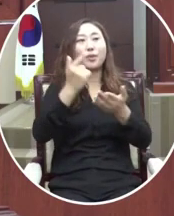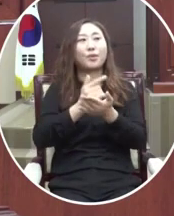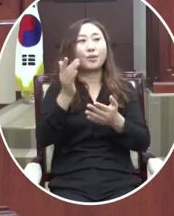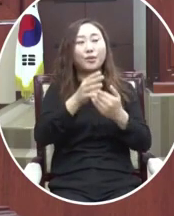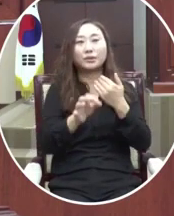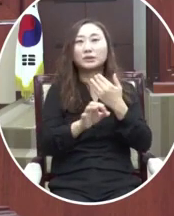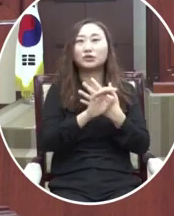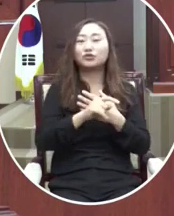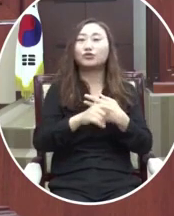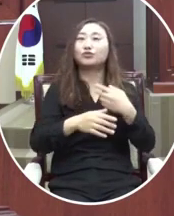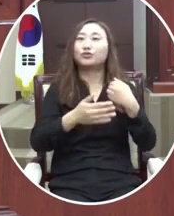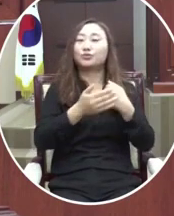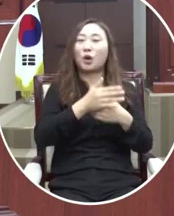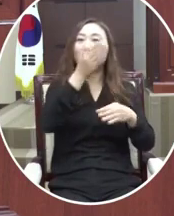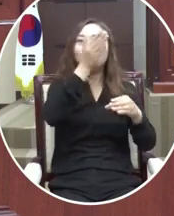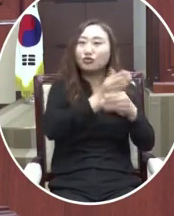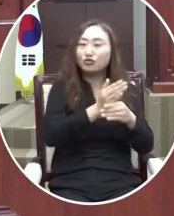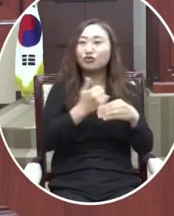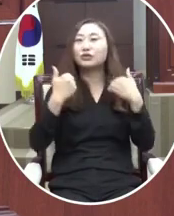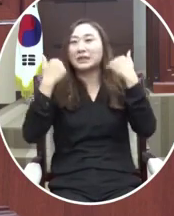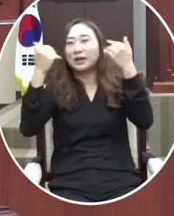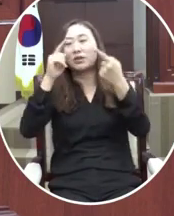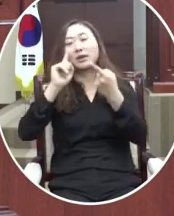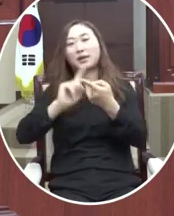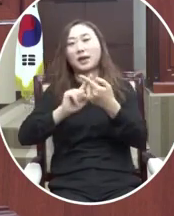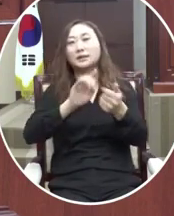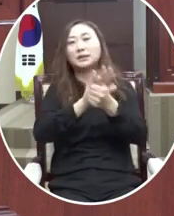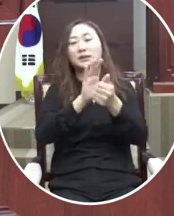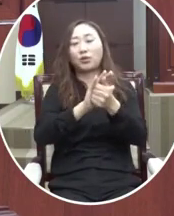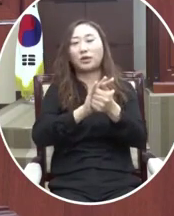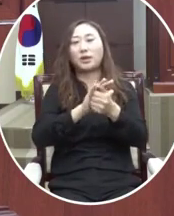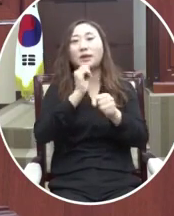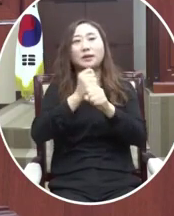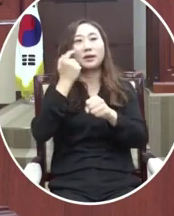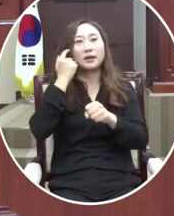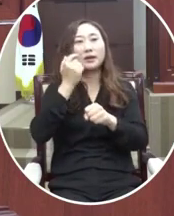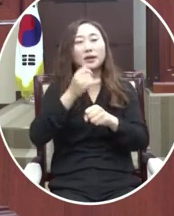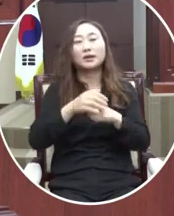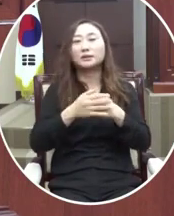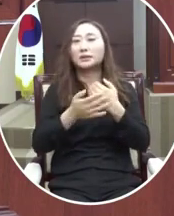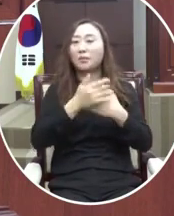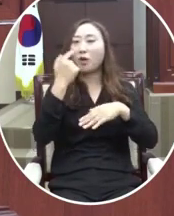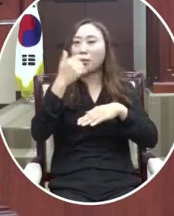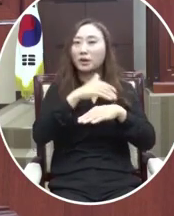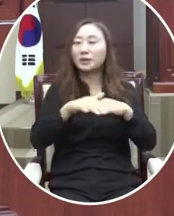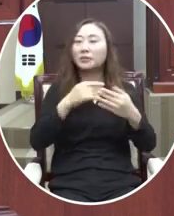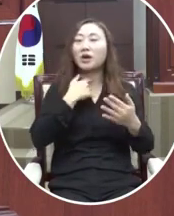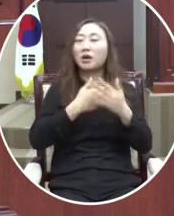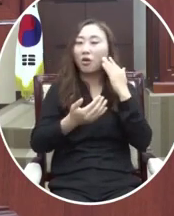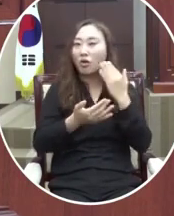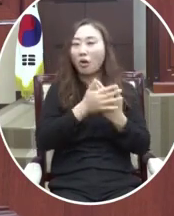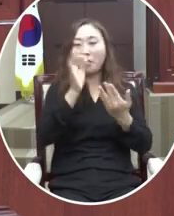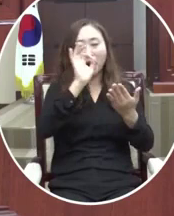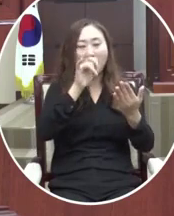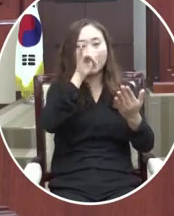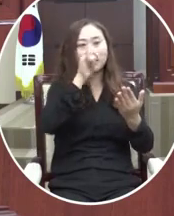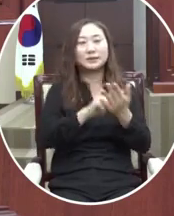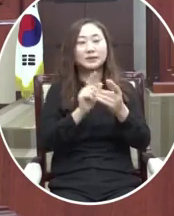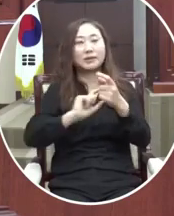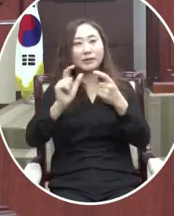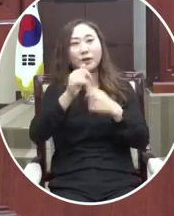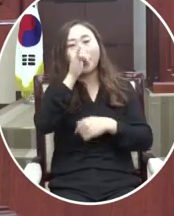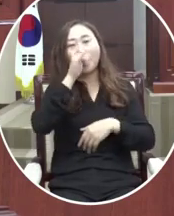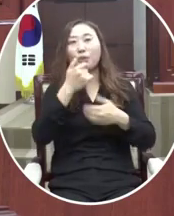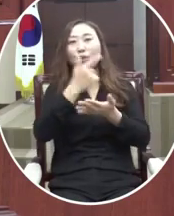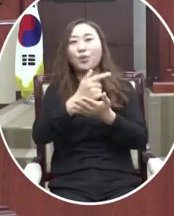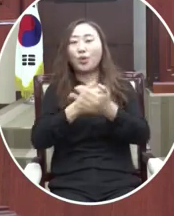1월 중장년 지원팀을 신설하였습니다 중장년층에 경력 개발을 통한 인생 재설계를 지원하기에